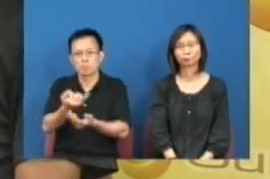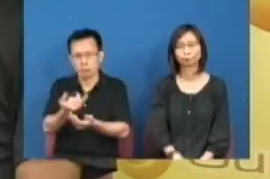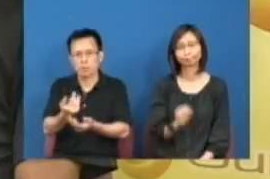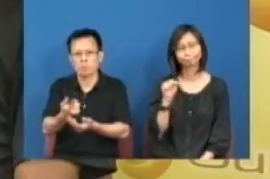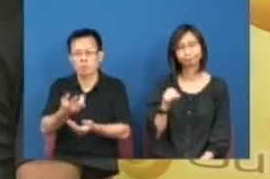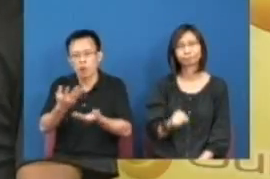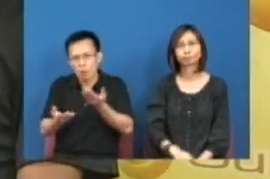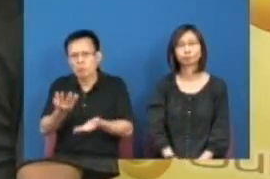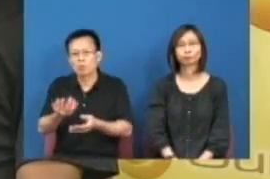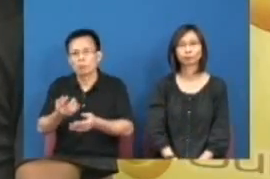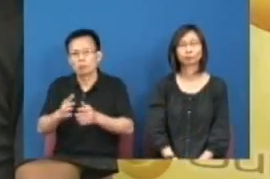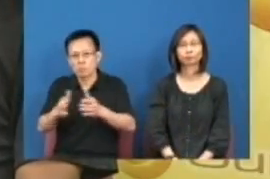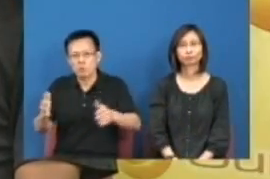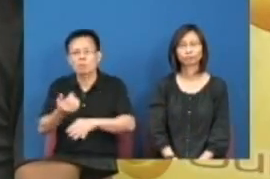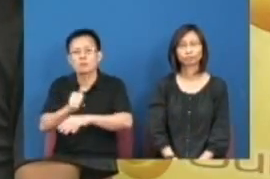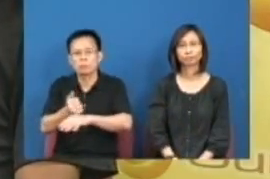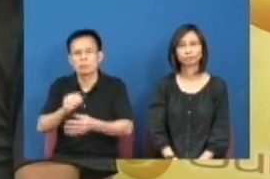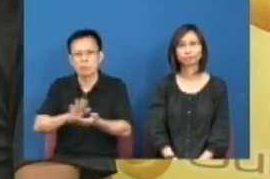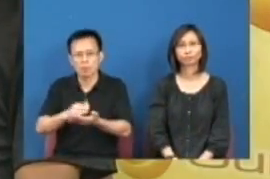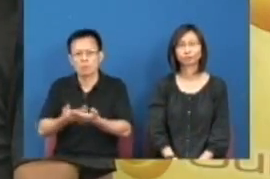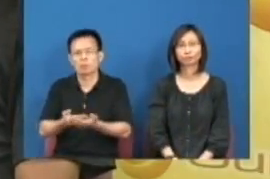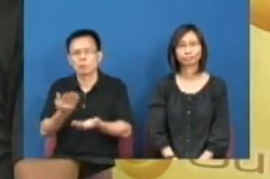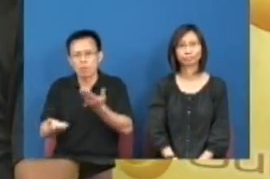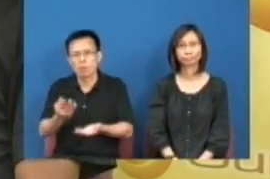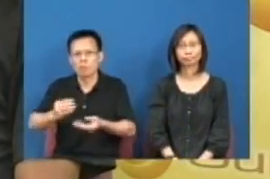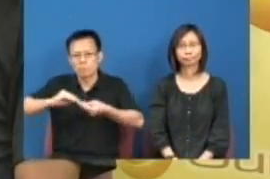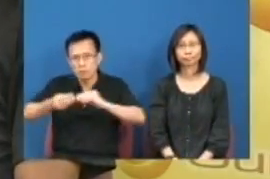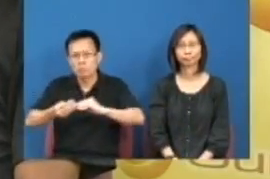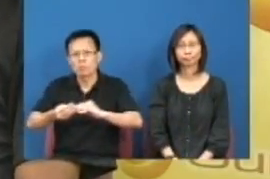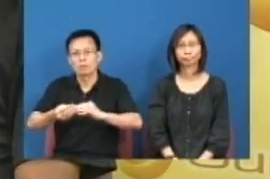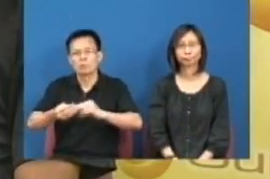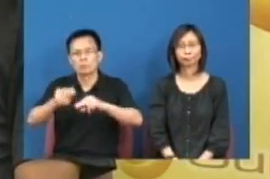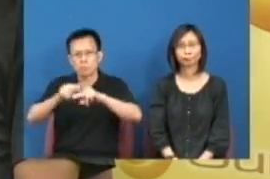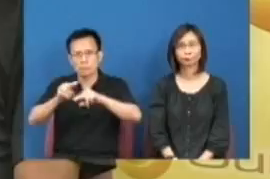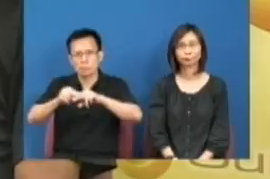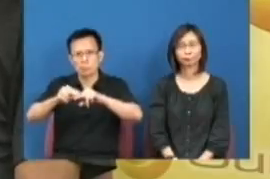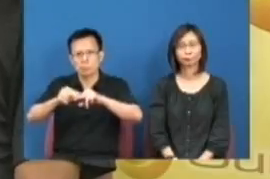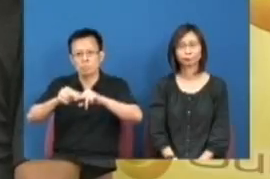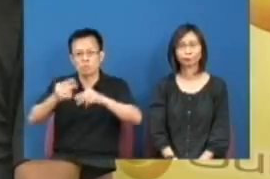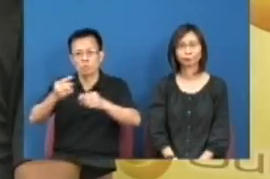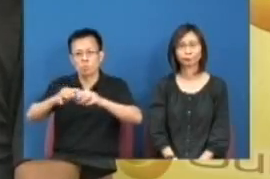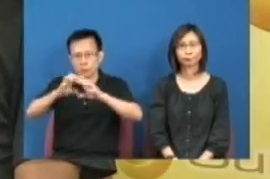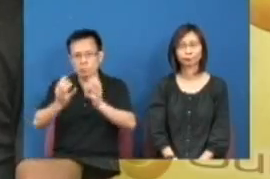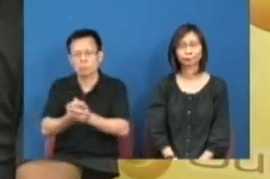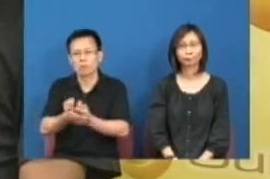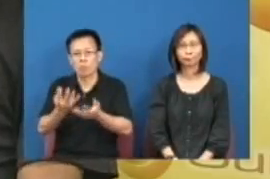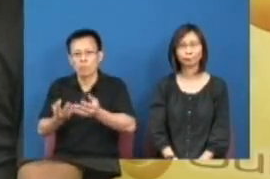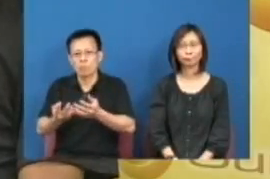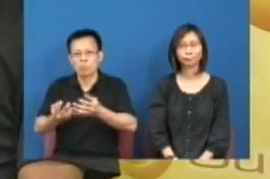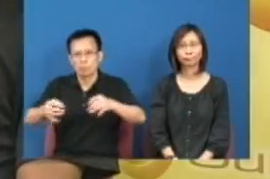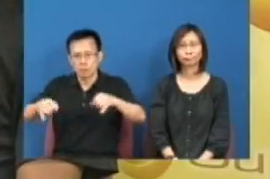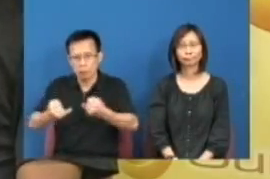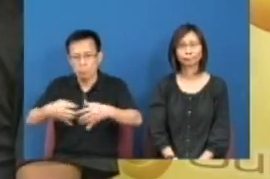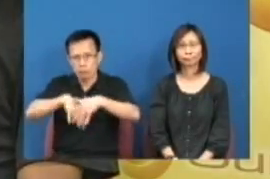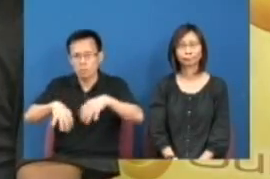啦， 但係都仲有反覆噶嘛，所以其實。共產黨的內鬥會鬥到落嚟香港噶嘛？